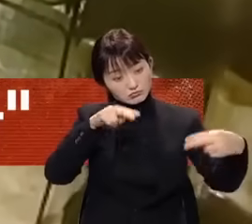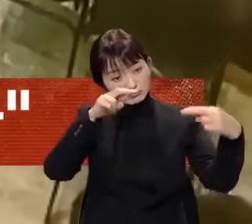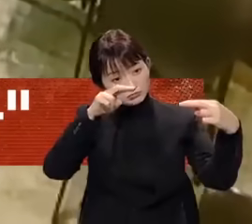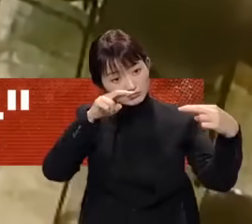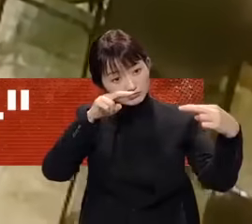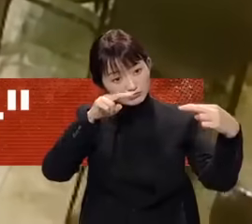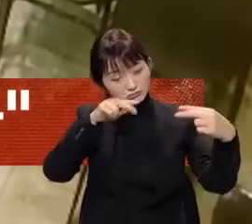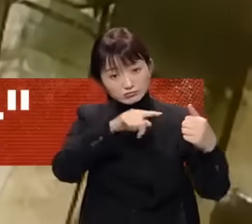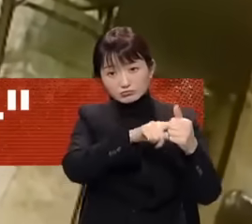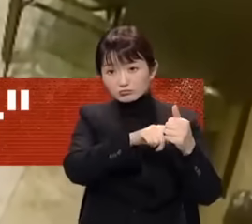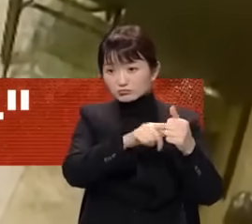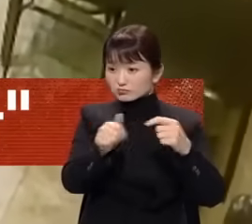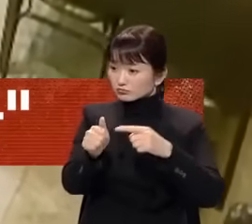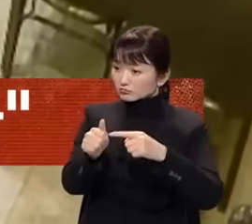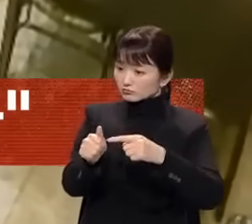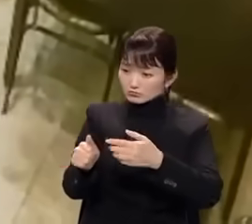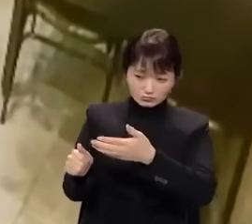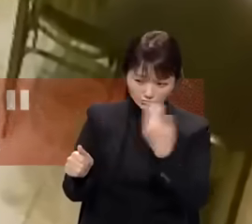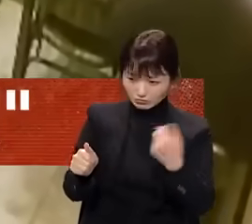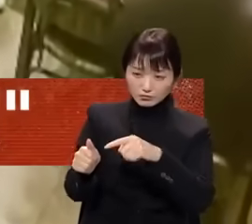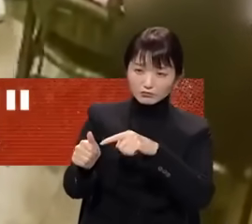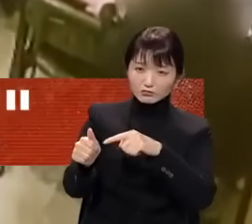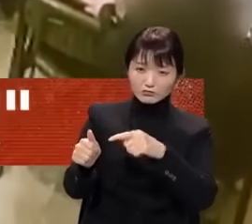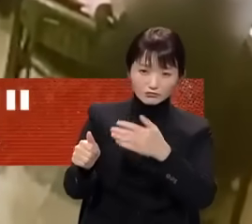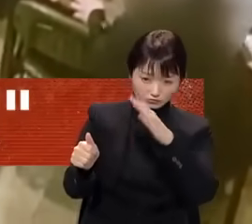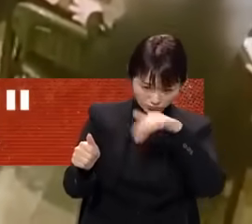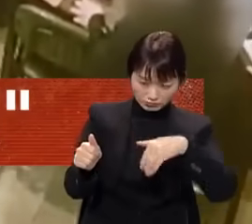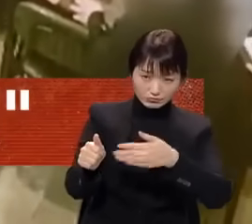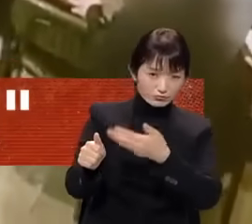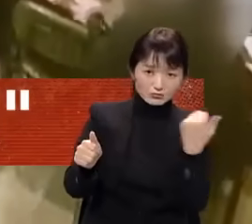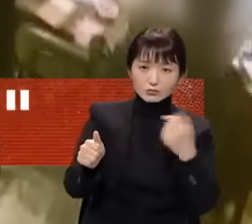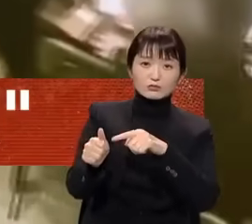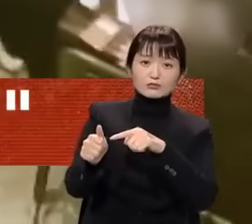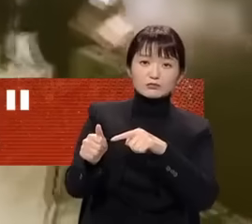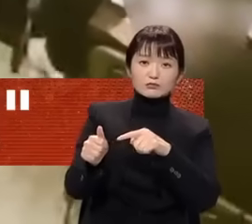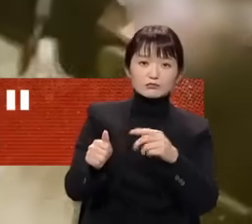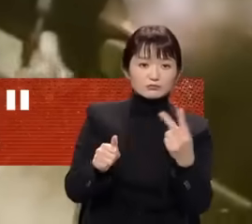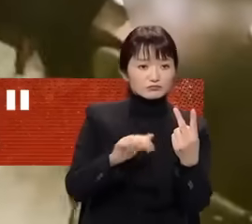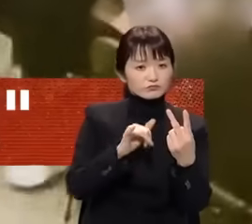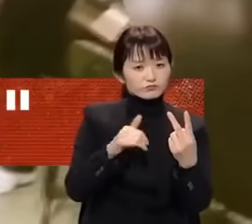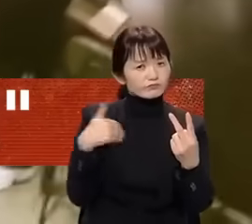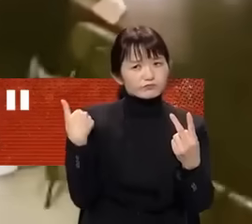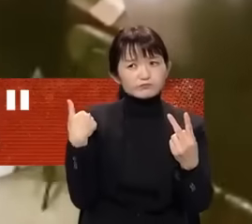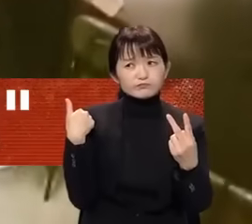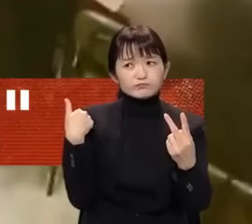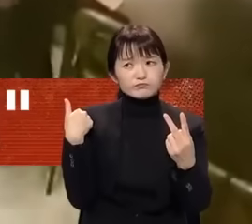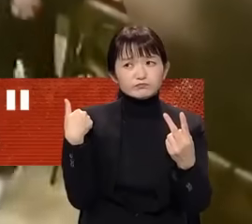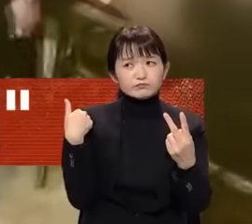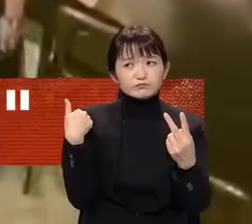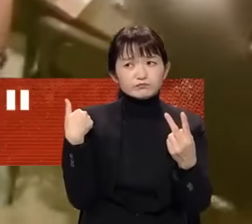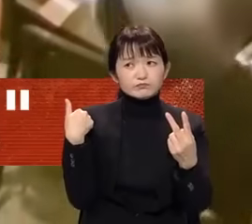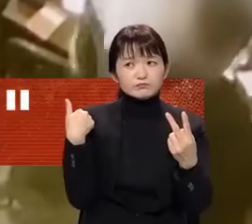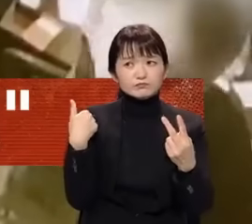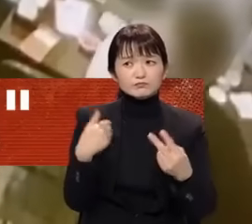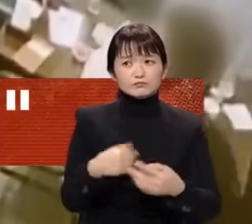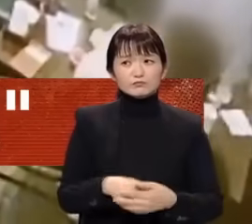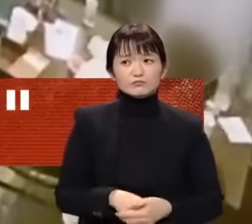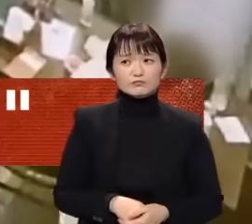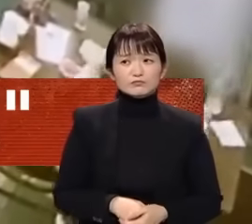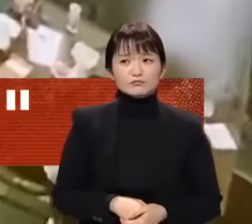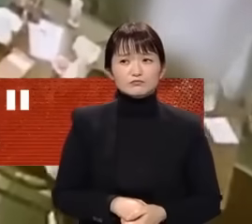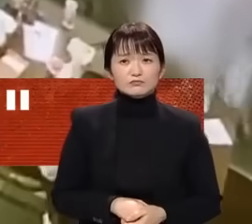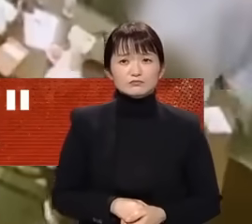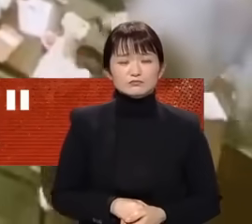있던 남성이 피해자를 향해서 밖으로 나오라는 듯이 손짓을 했고요. 예. 이 둘은 일면식도 없던 상황입니다. 지금 네, 지금 나가는 모습이 나가고